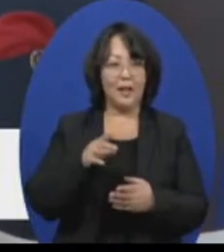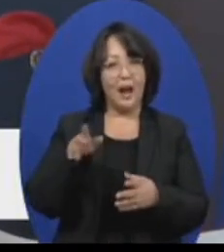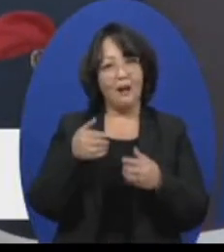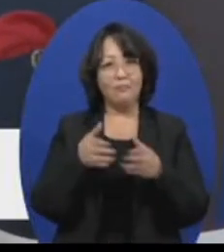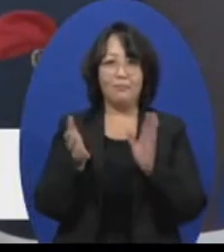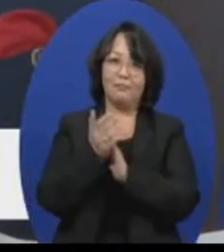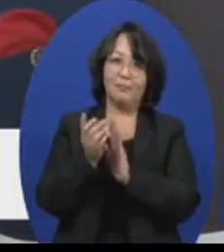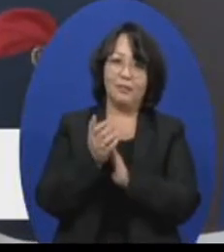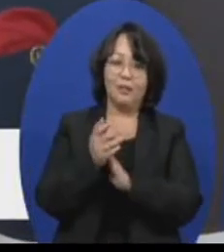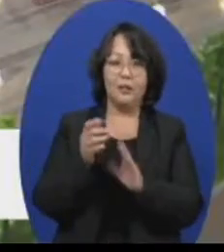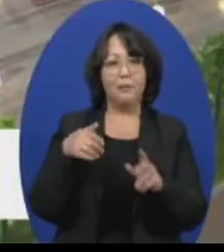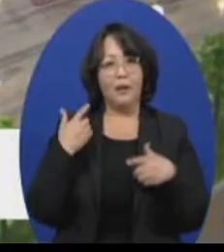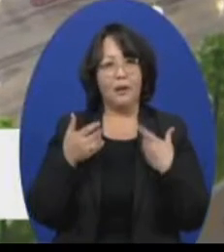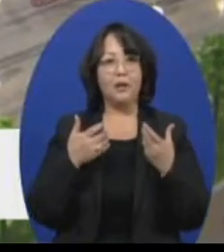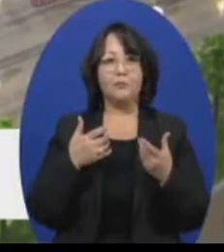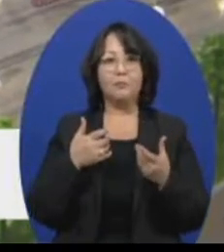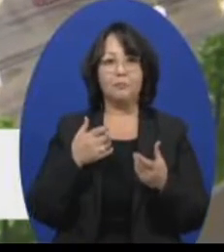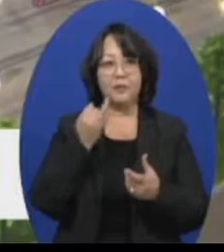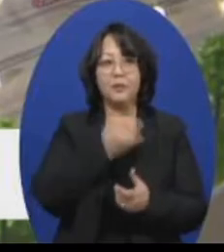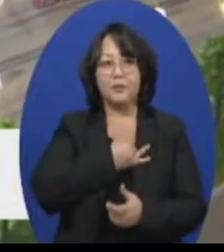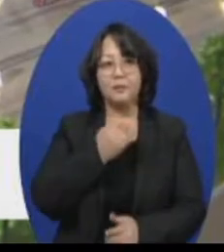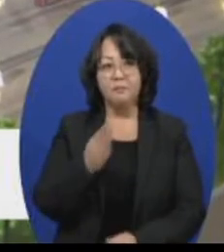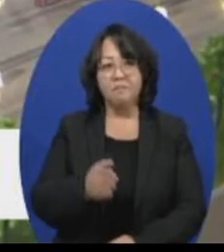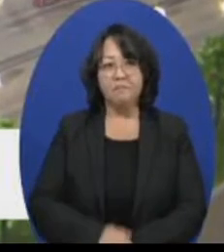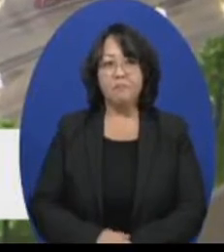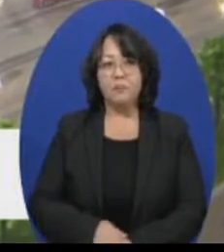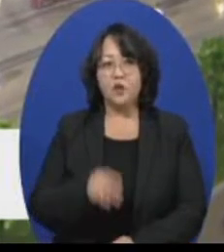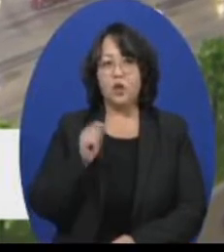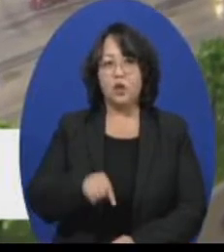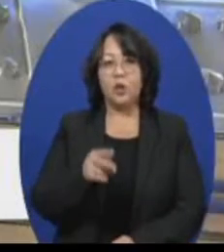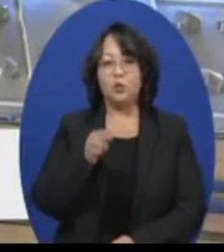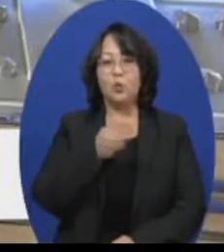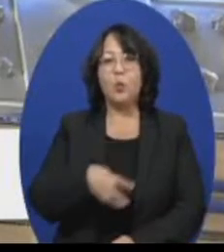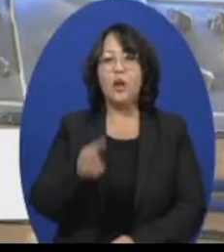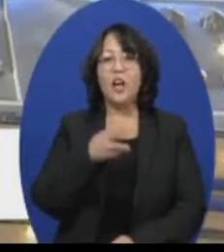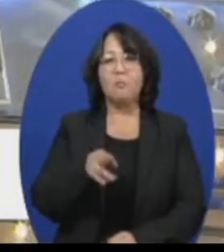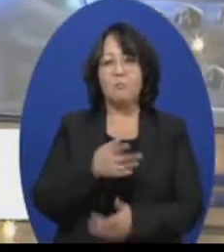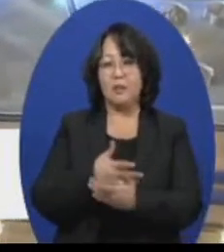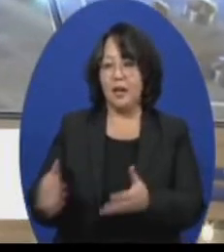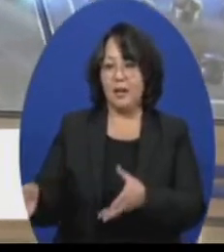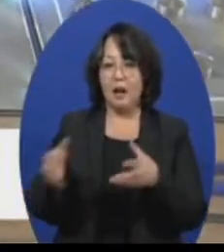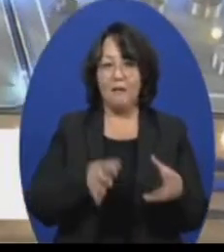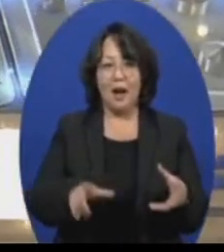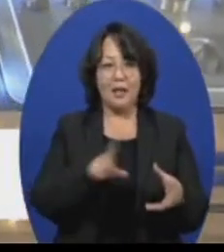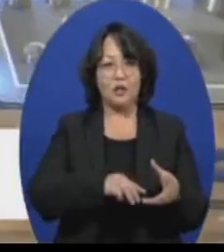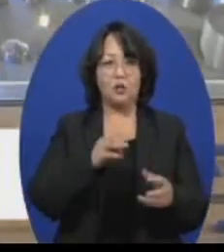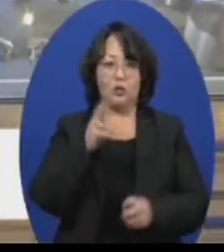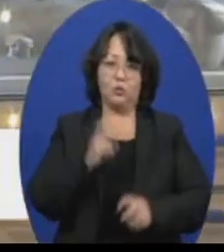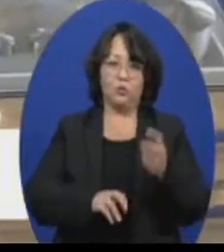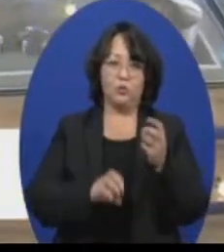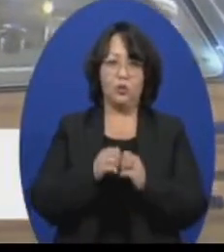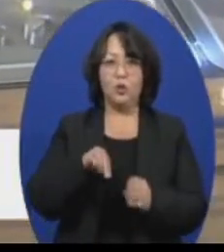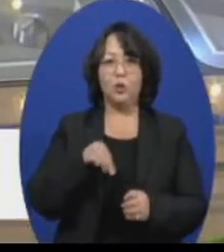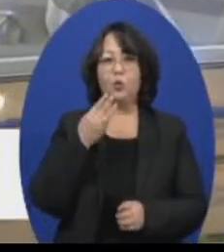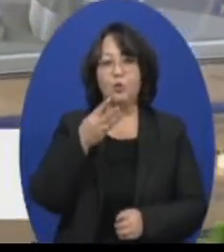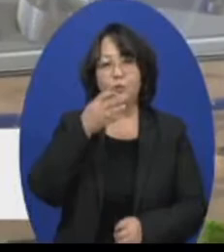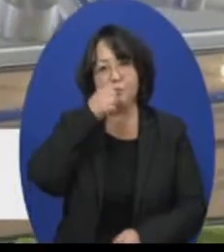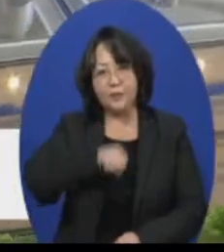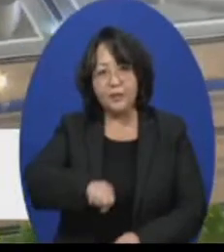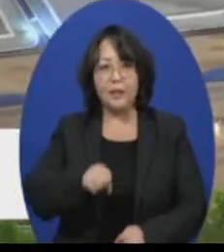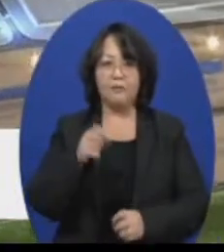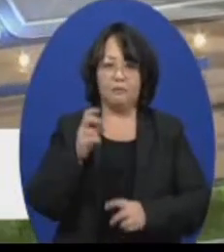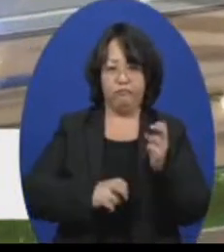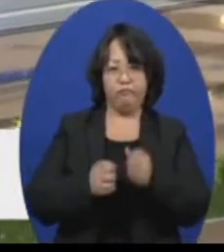бүхэндээ хуваалцаад байж хэмсэн гэж би бас бодож байна. Дотоодын түүхийн эдийн нөөцөд төшөглөн газрын тос боловсруулах үйлдвэр байгуулж төл шатгааны хэрэгцээг